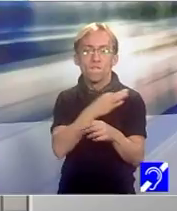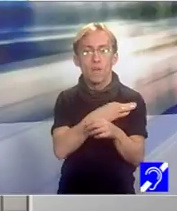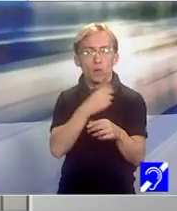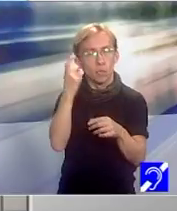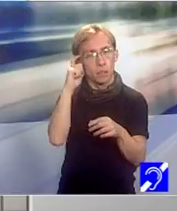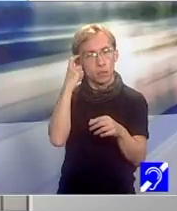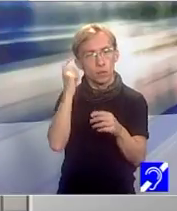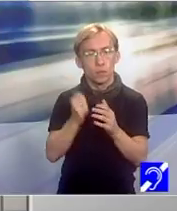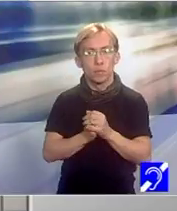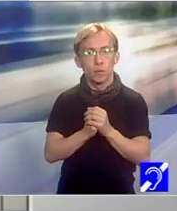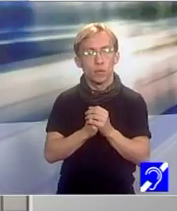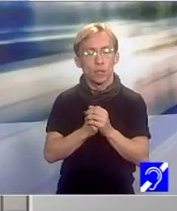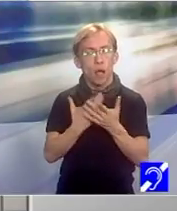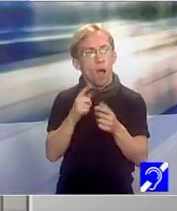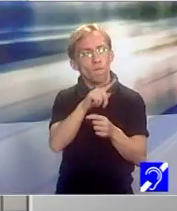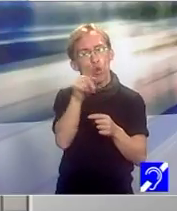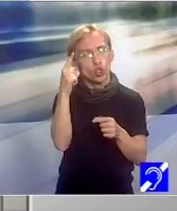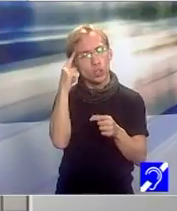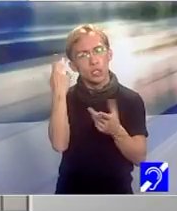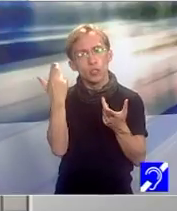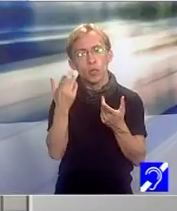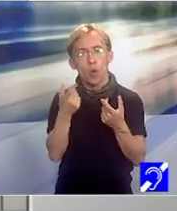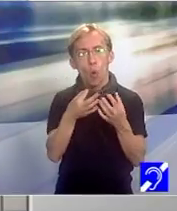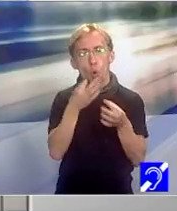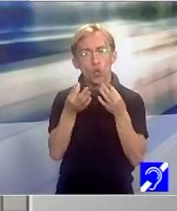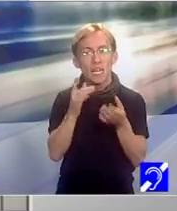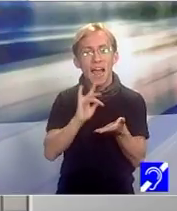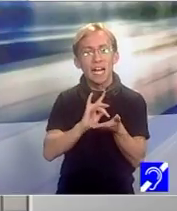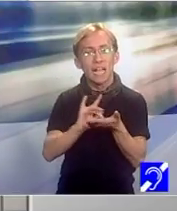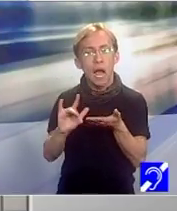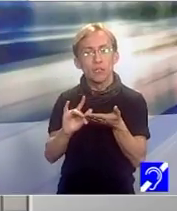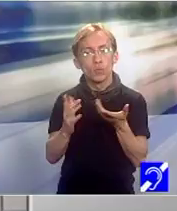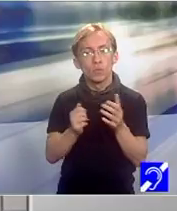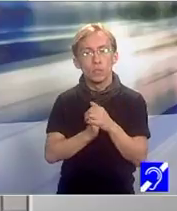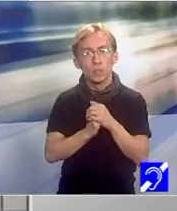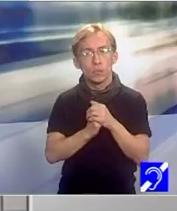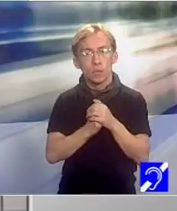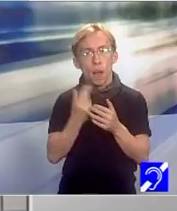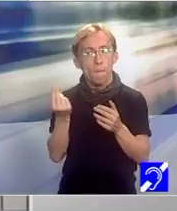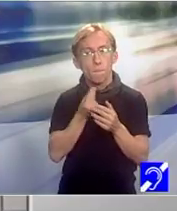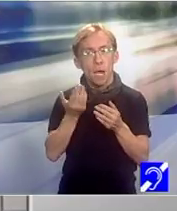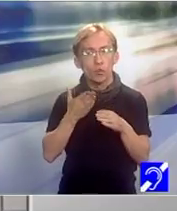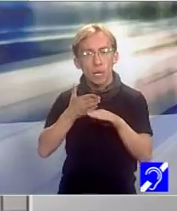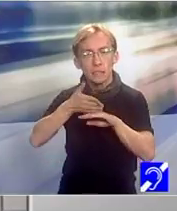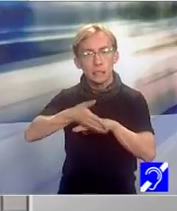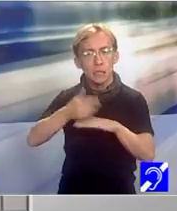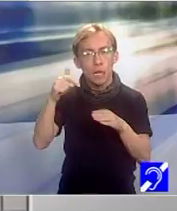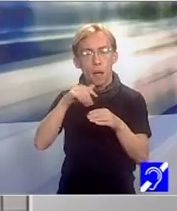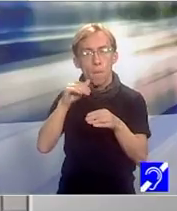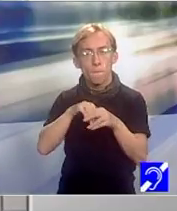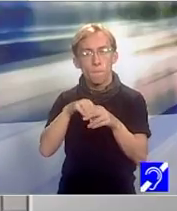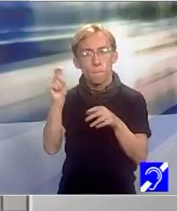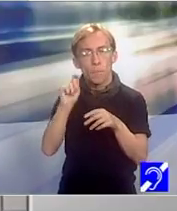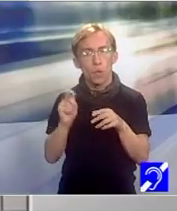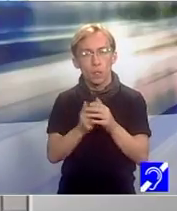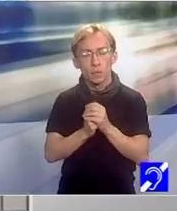știi cumva dacă e vorba despre o consiliere, o psihoterapie oferită gratuit sau cei care se înscriu în acest proiect vor trebui să plătească anumite